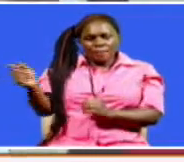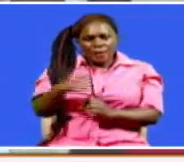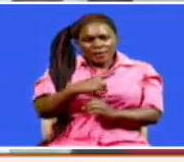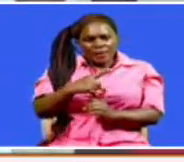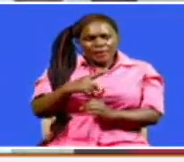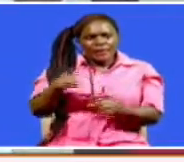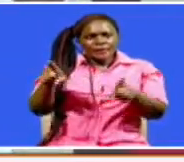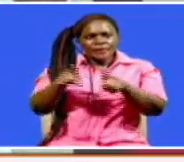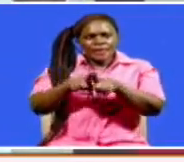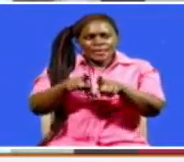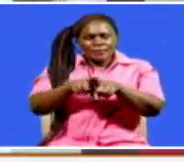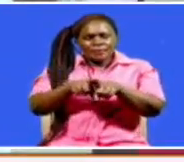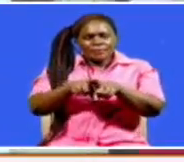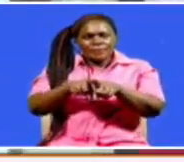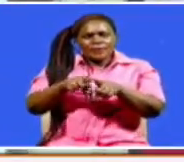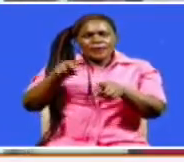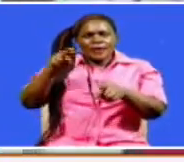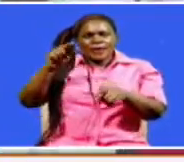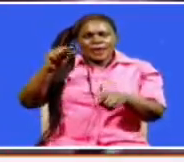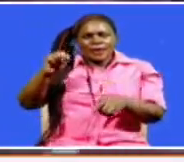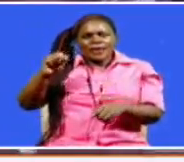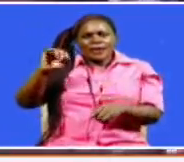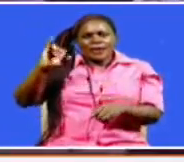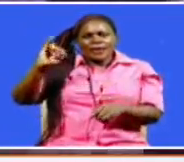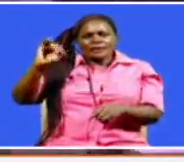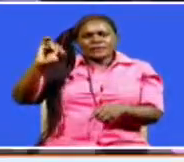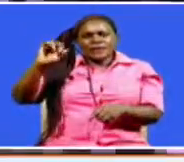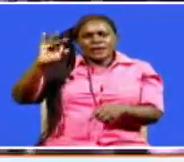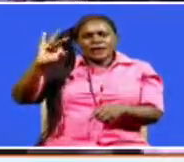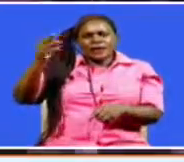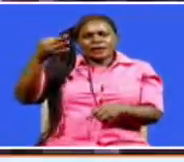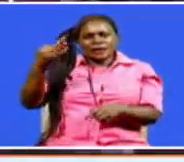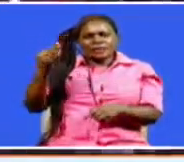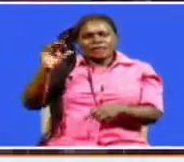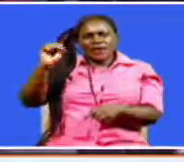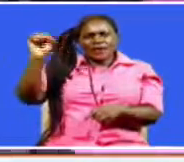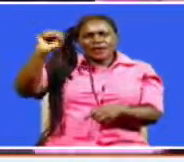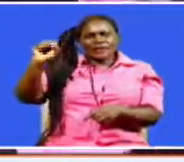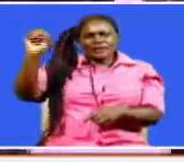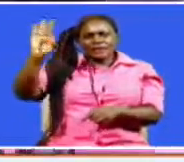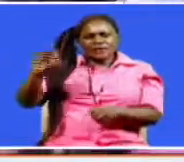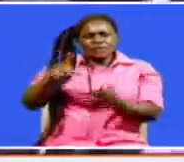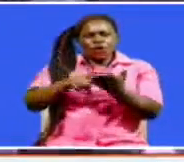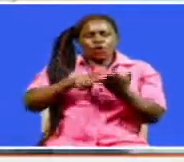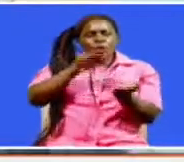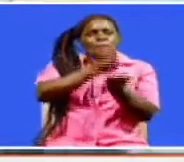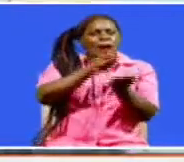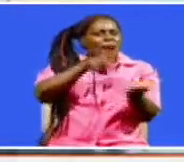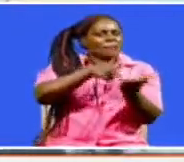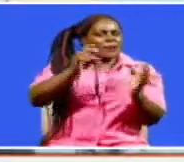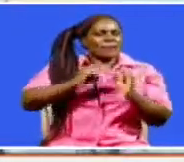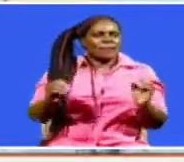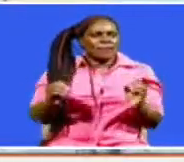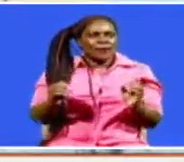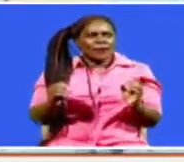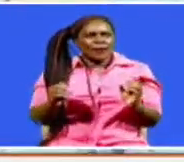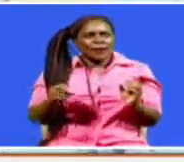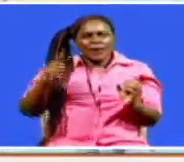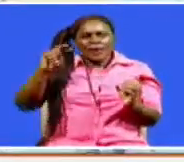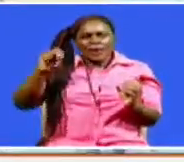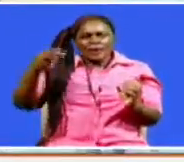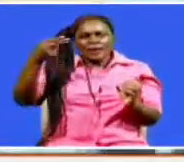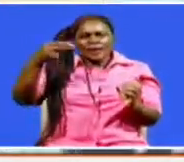hadi kwenye mashirika husika ikiwemo bima ya afya, malipo ya uzeeni pamoja na mikopo kwenye benki. Unakato